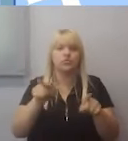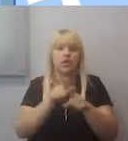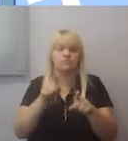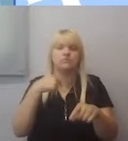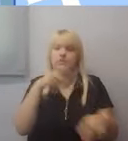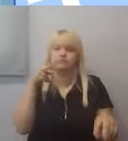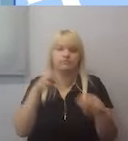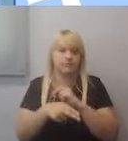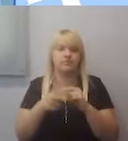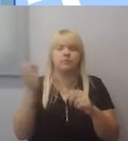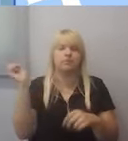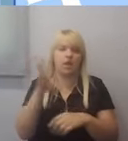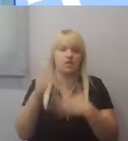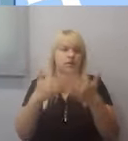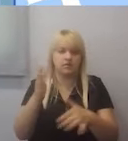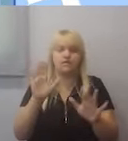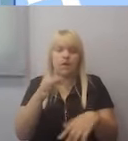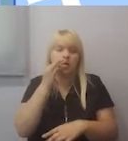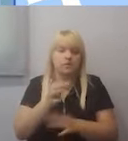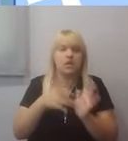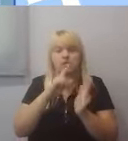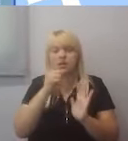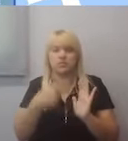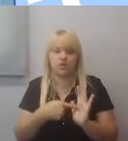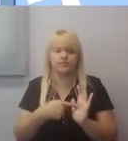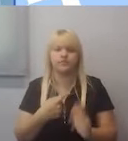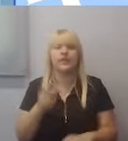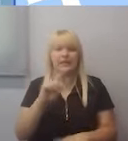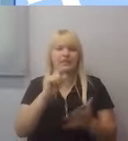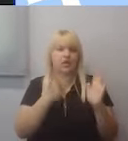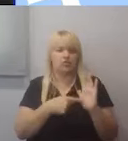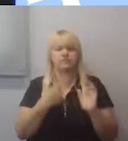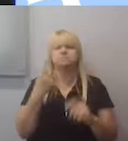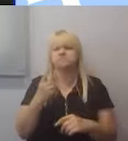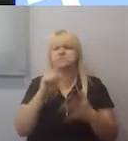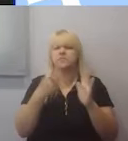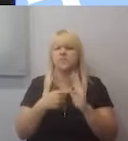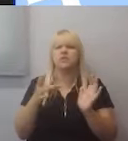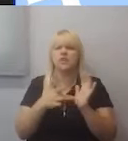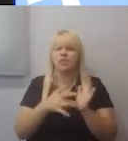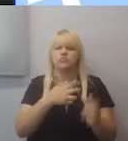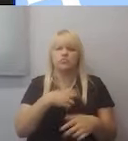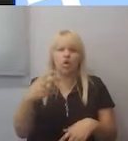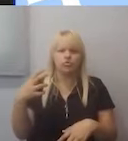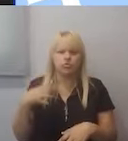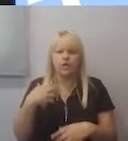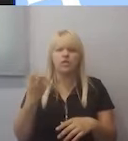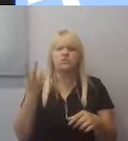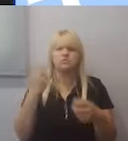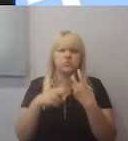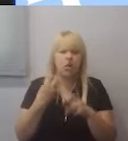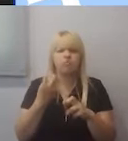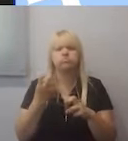varu atbildēt uz vai neev jā ja ir ja kādi jautājumi viens no tiem ir kādi ir pašvaldību izaicinājumi konkrētā pretinieka gadījumā